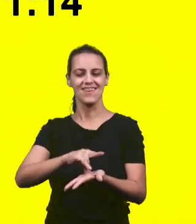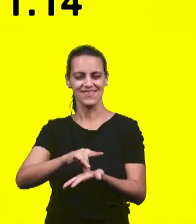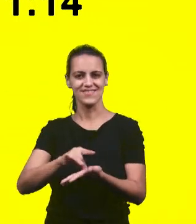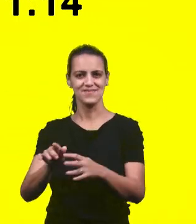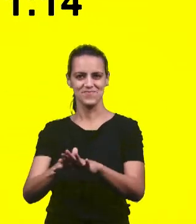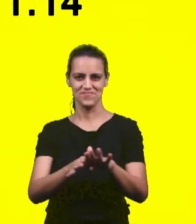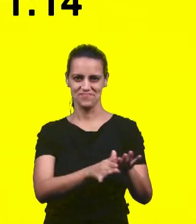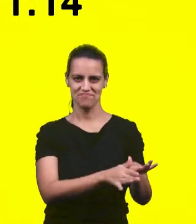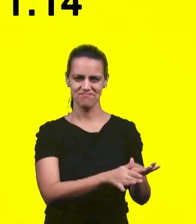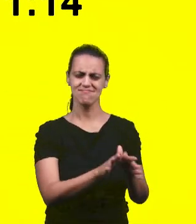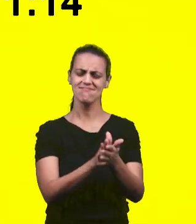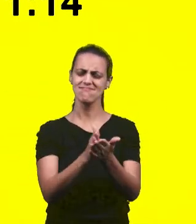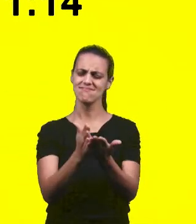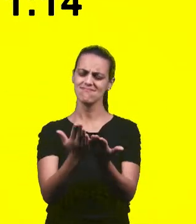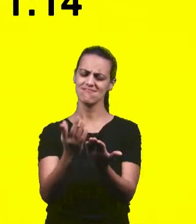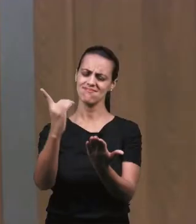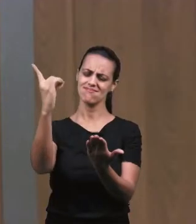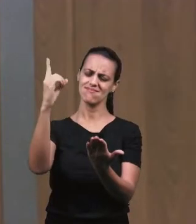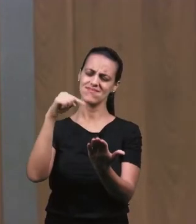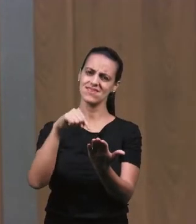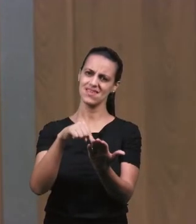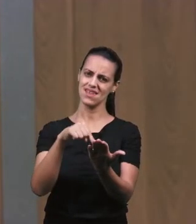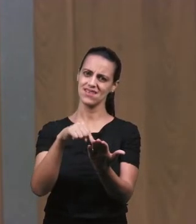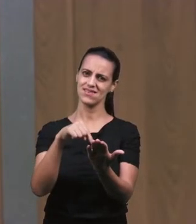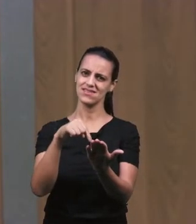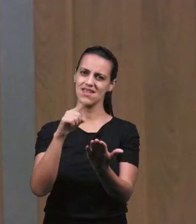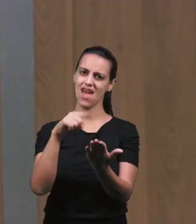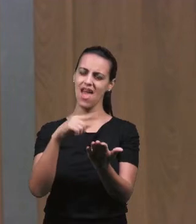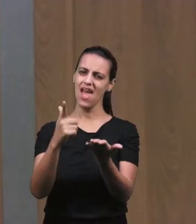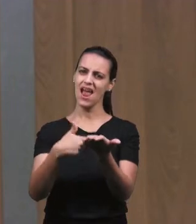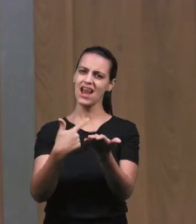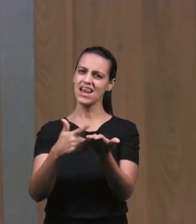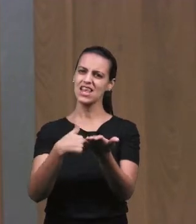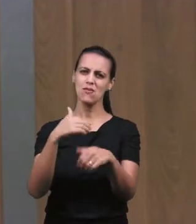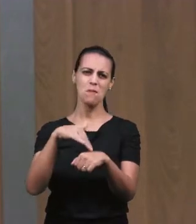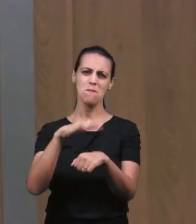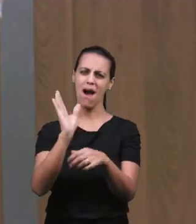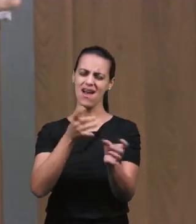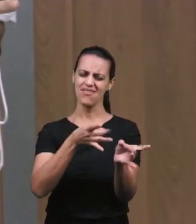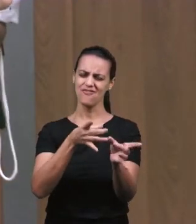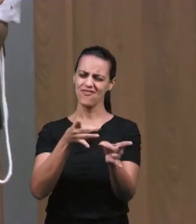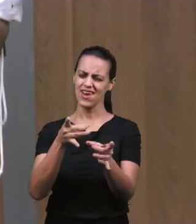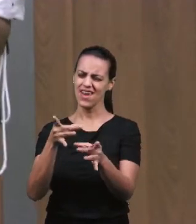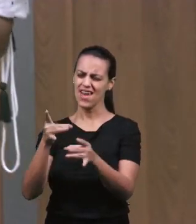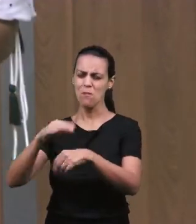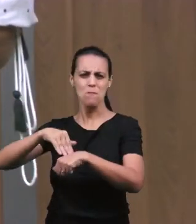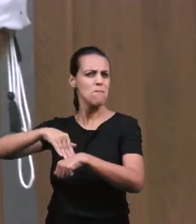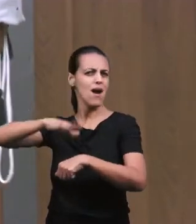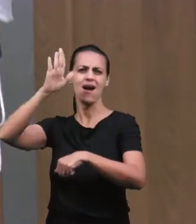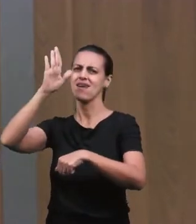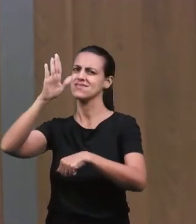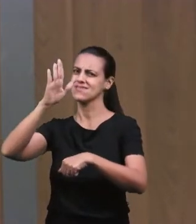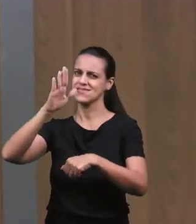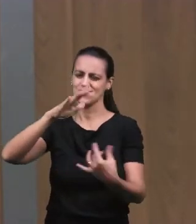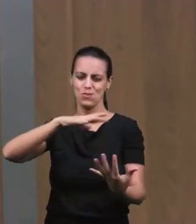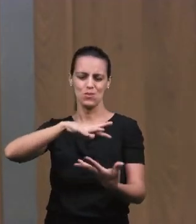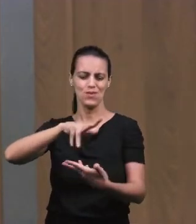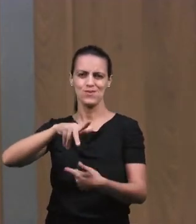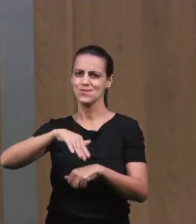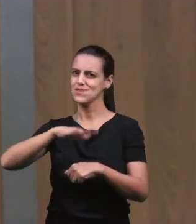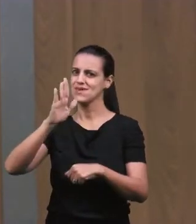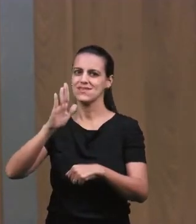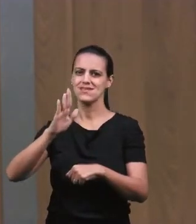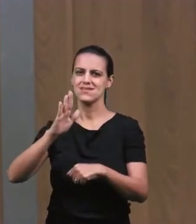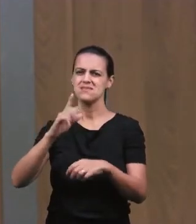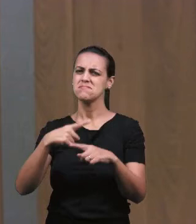Dieu, la Bible, est le livre le plus vendu dans le monde. Et pourquoi